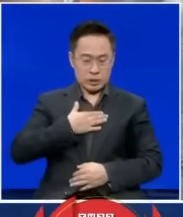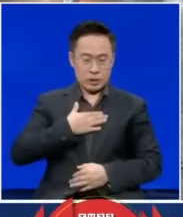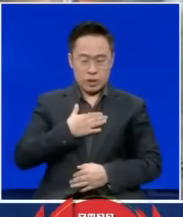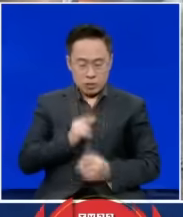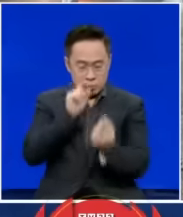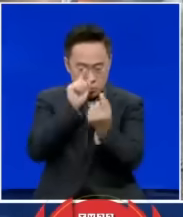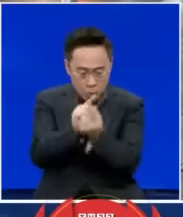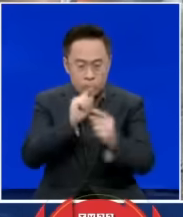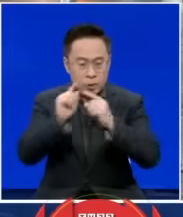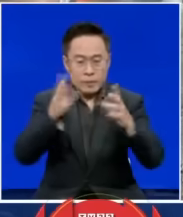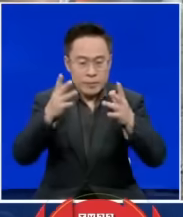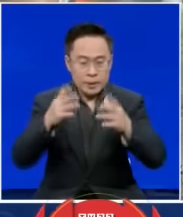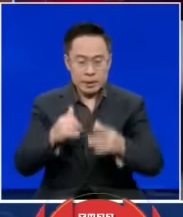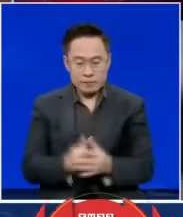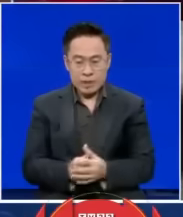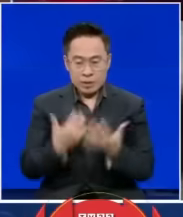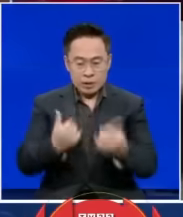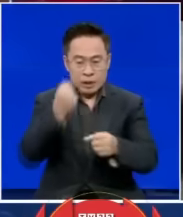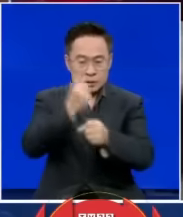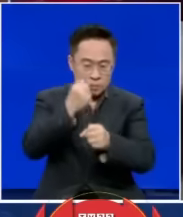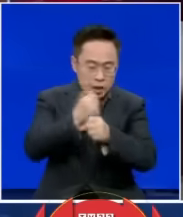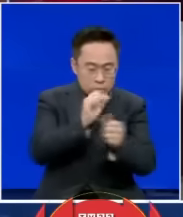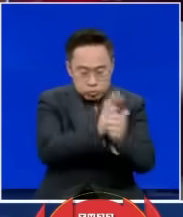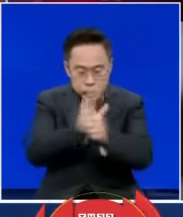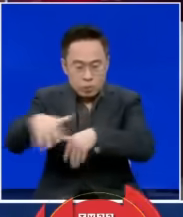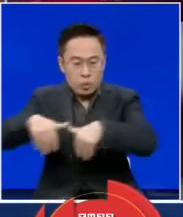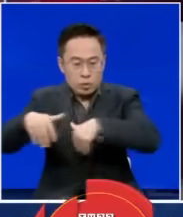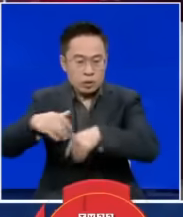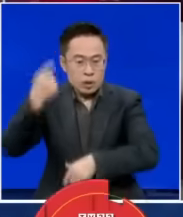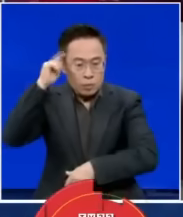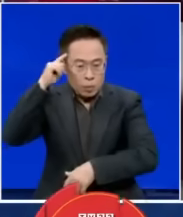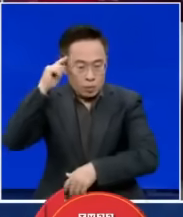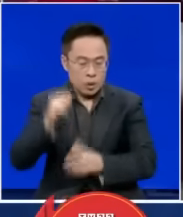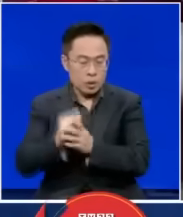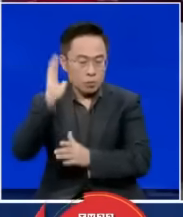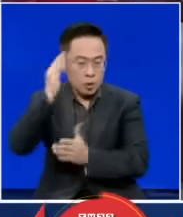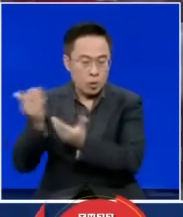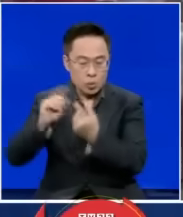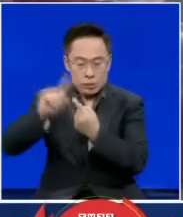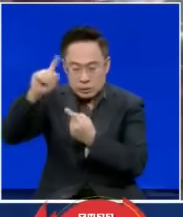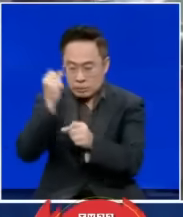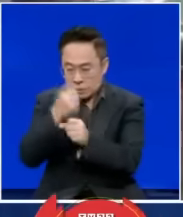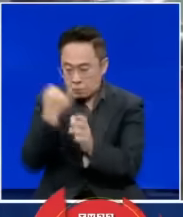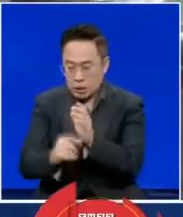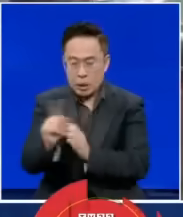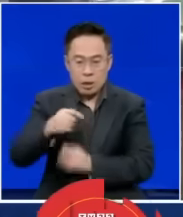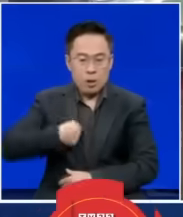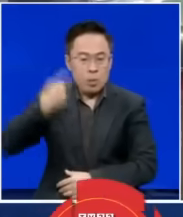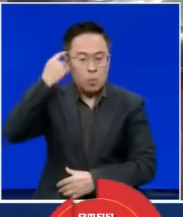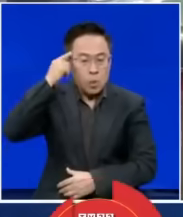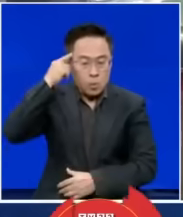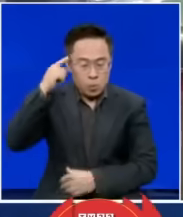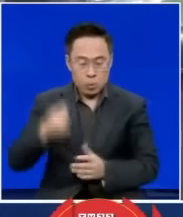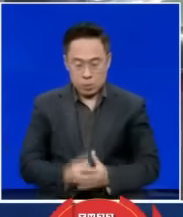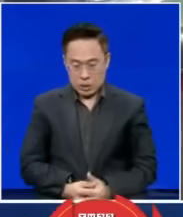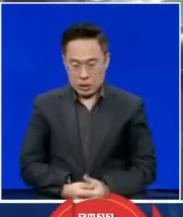ยยังไม่ทราบข่าวแล้วบอกช่วงนี้ออกงานชาวบ้านเยอะเลยยังไม่ได้ตามข่าวท่านก็บอกท่านยังไม่ทราบเร ื่อง ที่เกิดขึ้นทีนี้ท่านสันติเองก็ย้อ